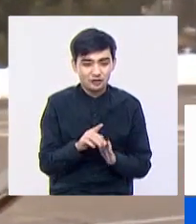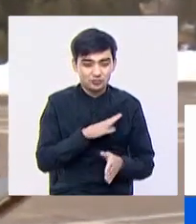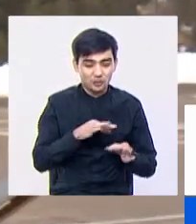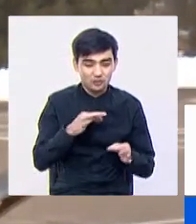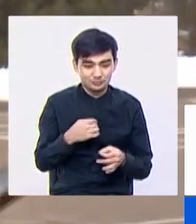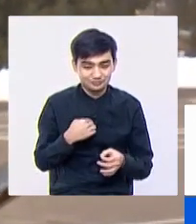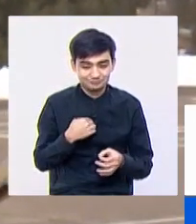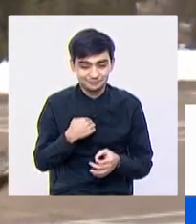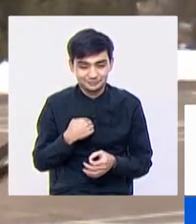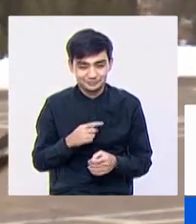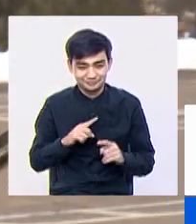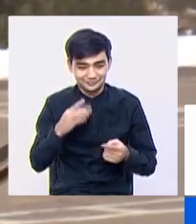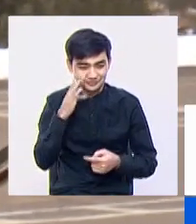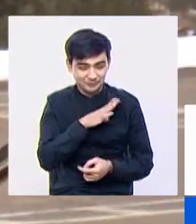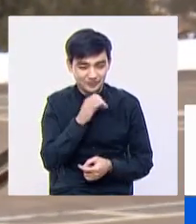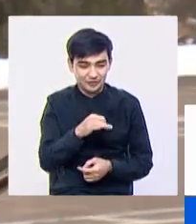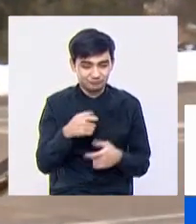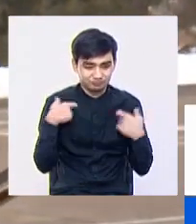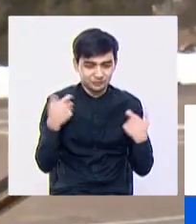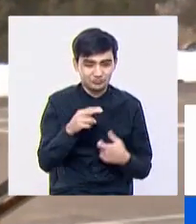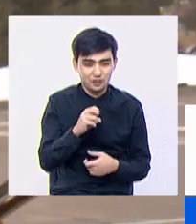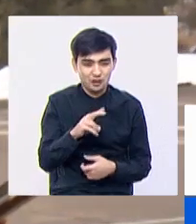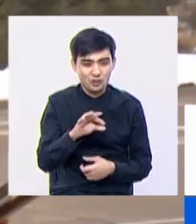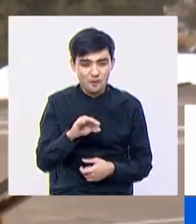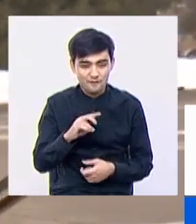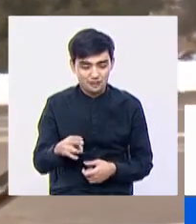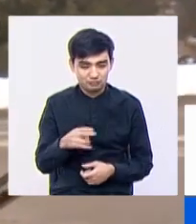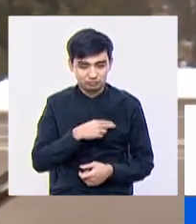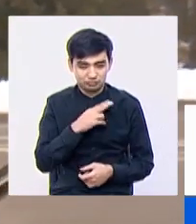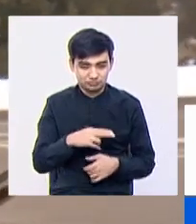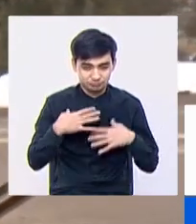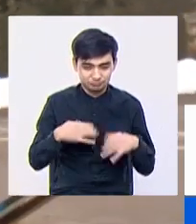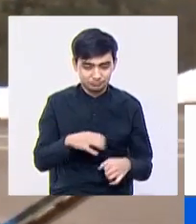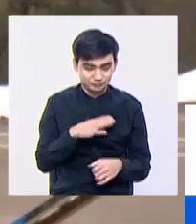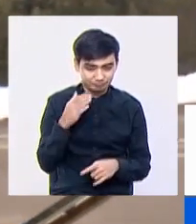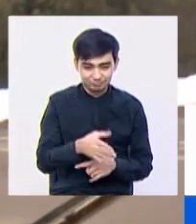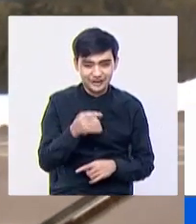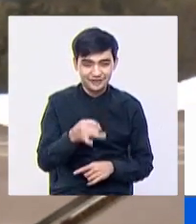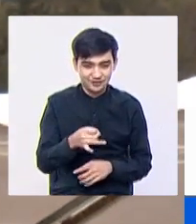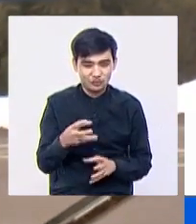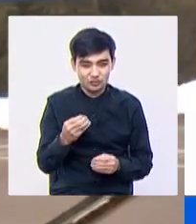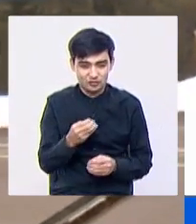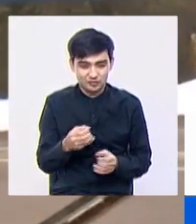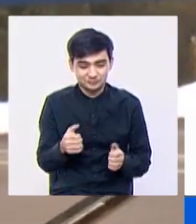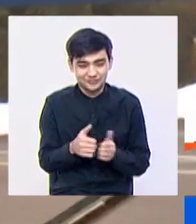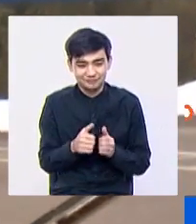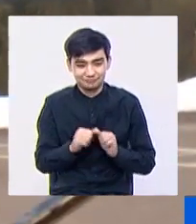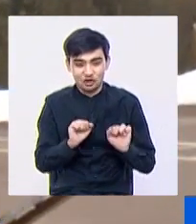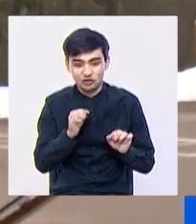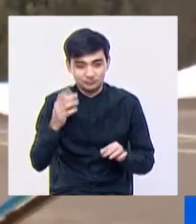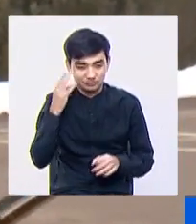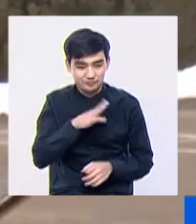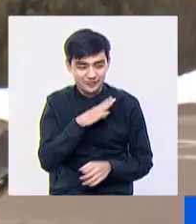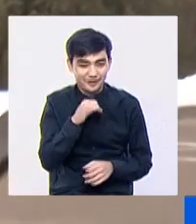Контртеррористік операцияның бастапқы кезеңінде полковник Кабдинов ерлікпен қаза тапты. Шекара академиясының нысандарын қорғау кезінде, соның